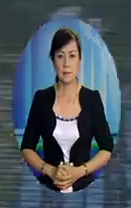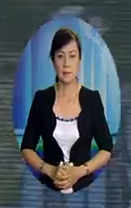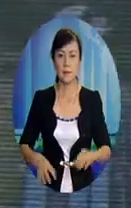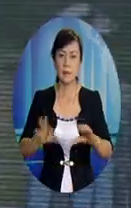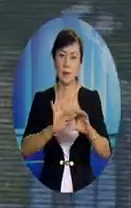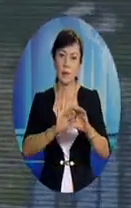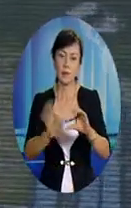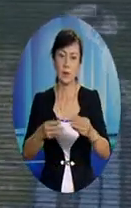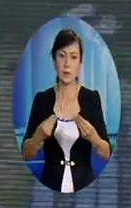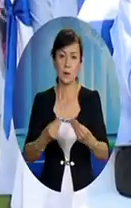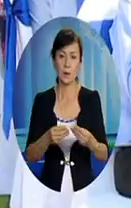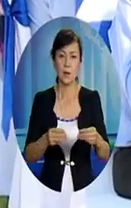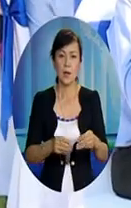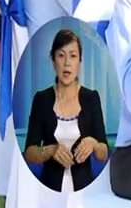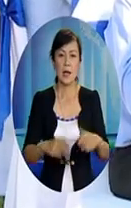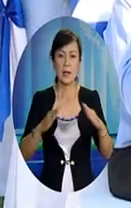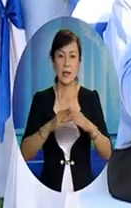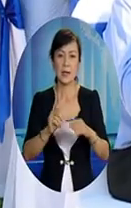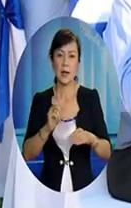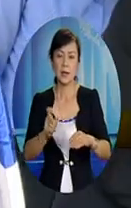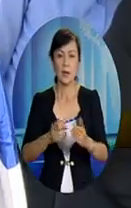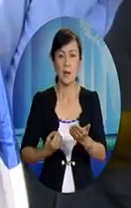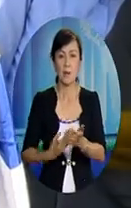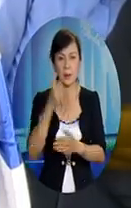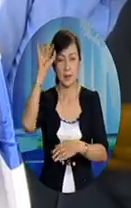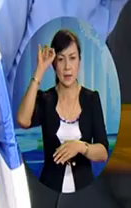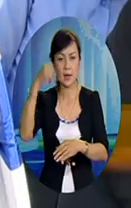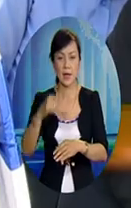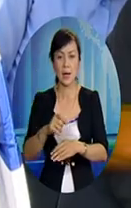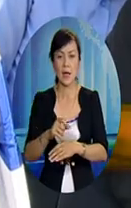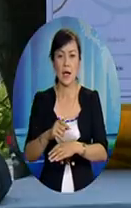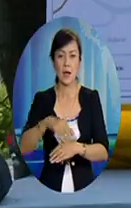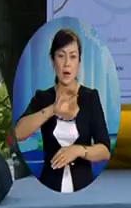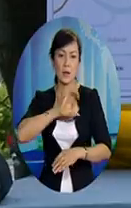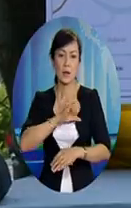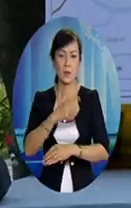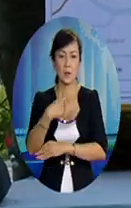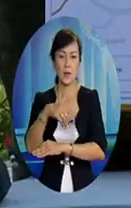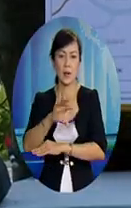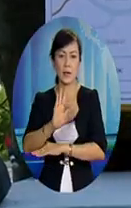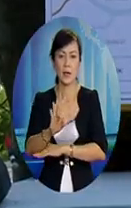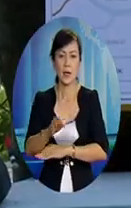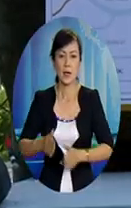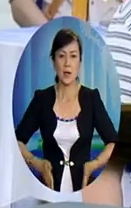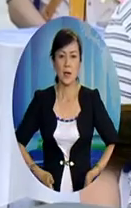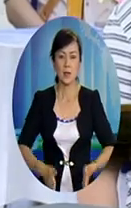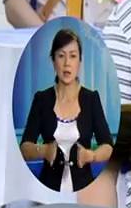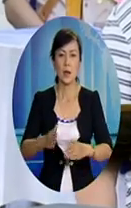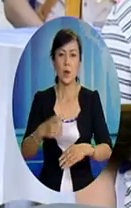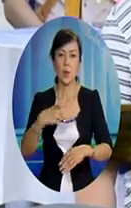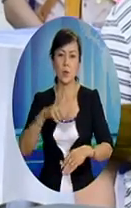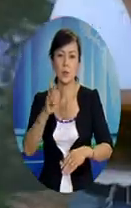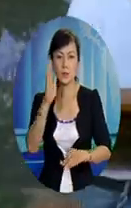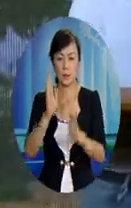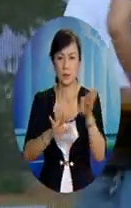Công ty cổ phần đầu tư và kinh doanh nhà Khang Điền vừa chính thức mở bán dự án khu biệt thự sinh thái cao cấp Lucasta tại đường Liên Phường, phường Phú Hữu, quận 9, thành